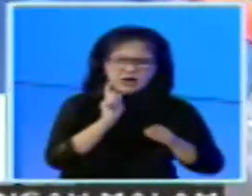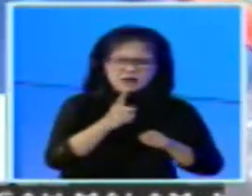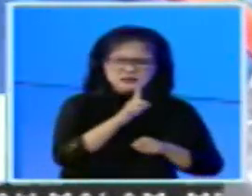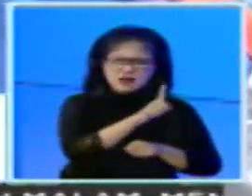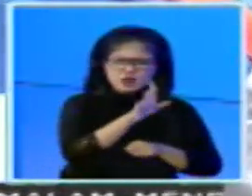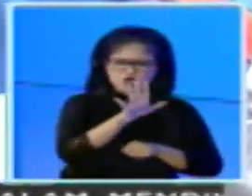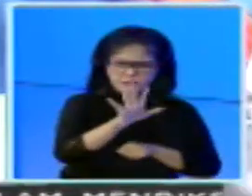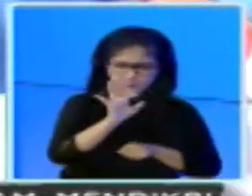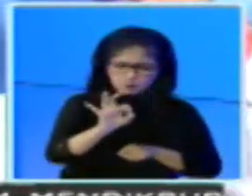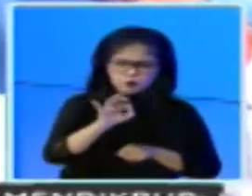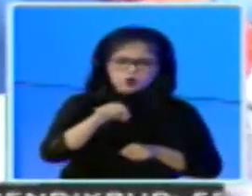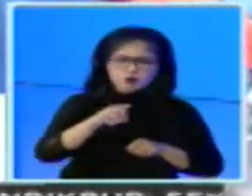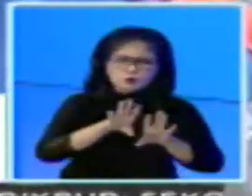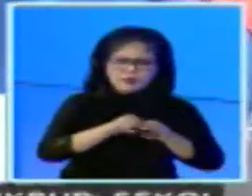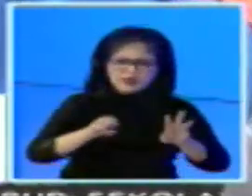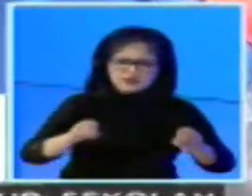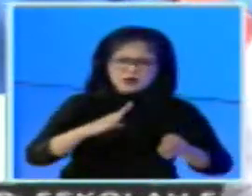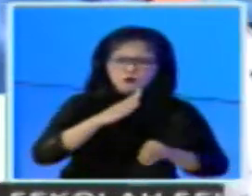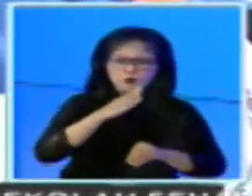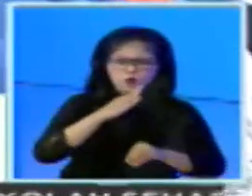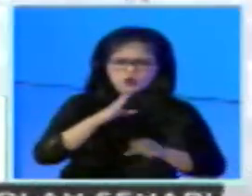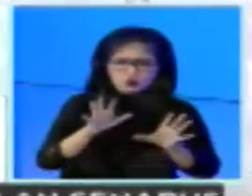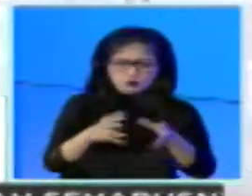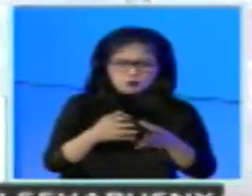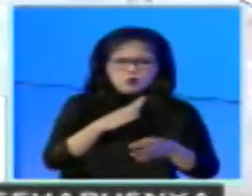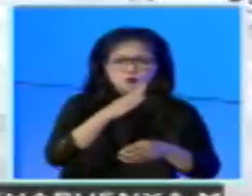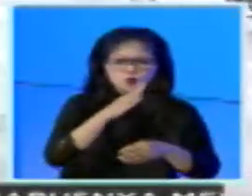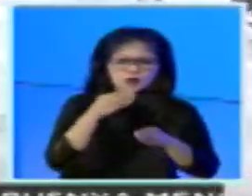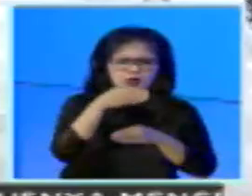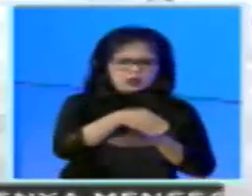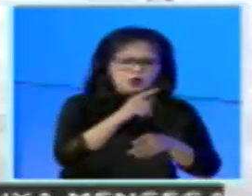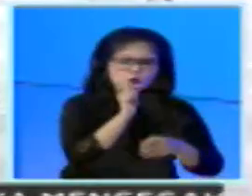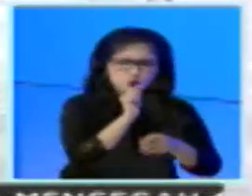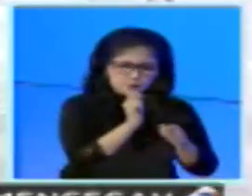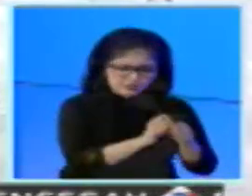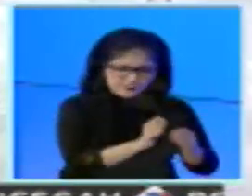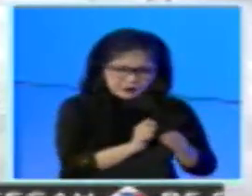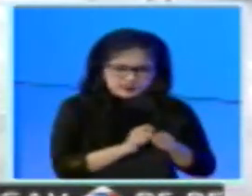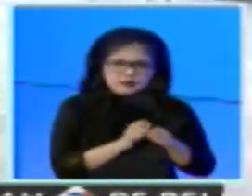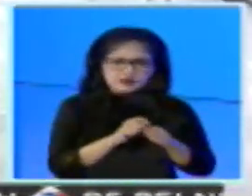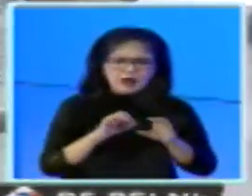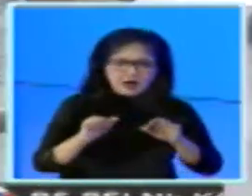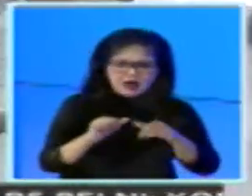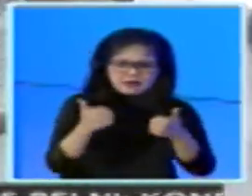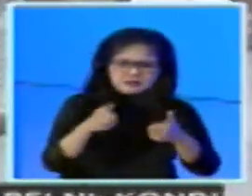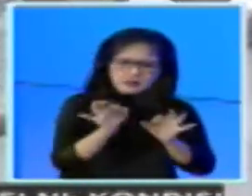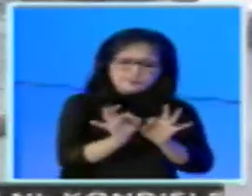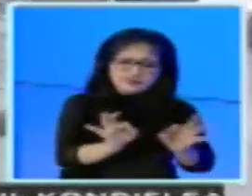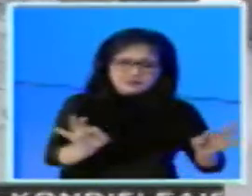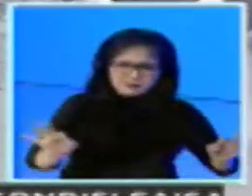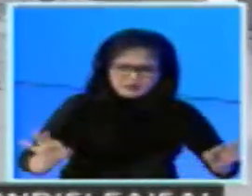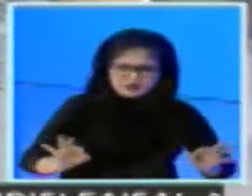dari suku dinas Sudin Bina Marga Jakarta Pusat kita turunkan. Sudin Bina Marga menargetkan sterilisasi akan selesai menjelang